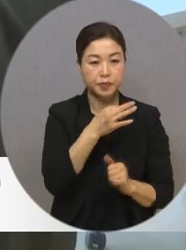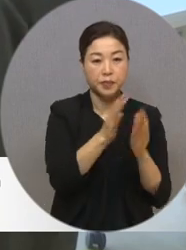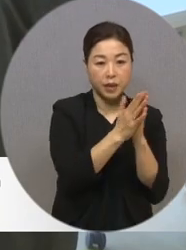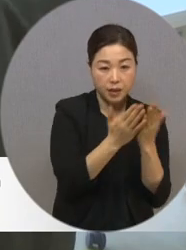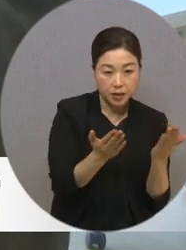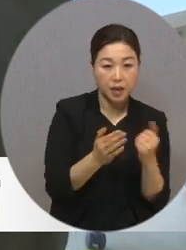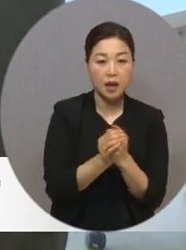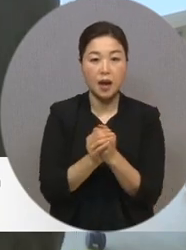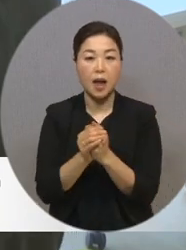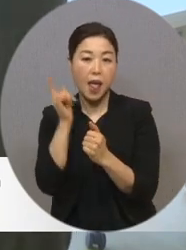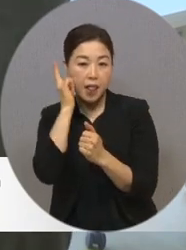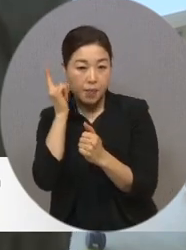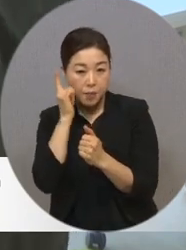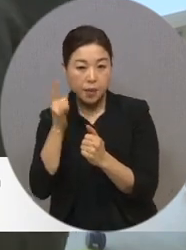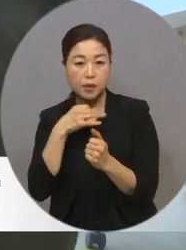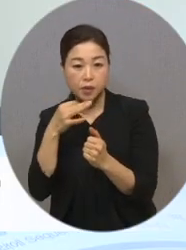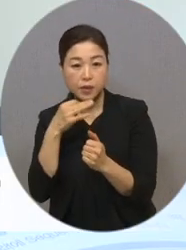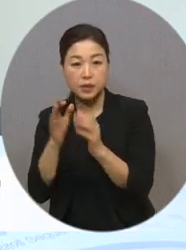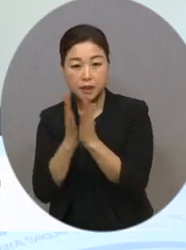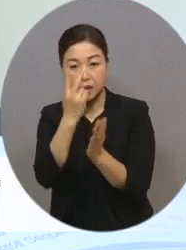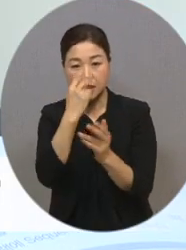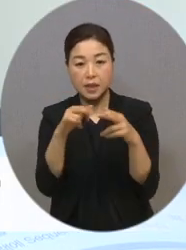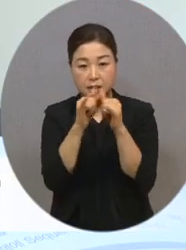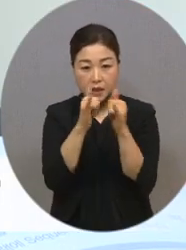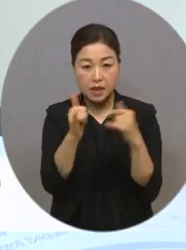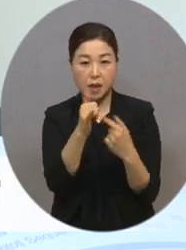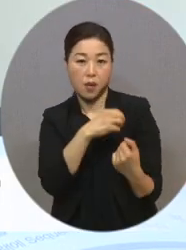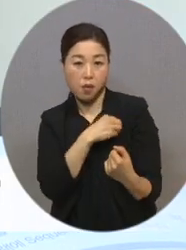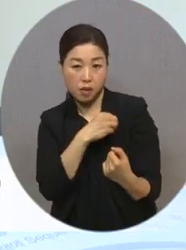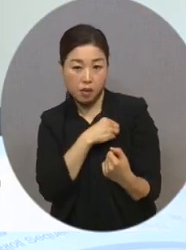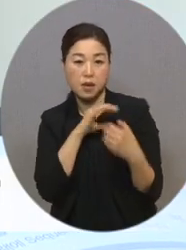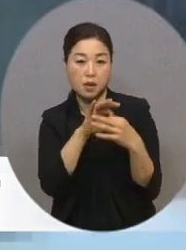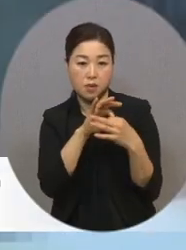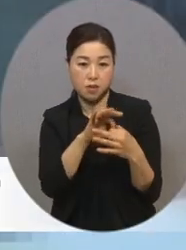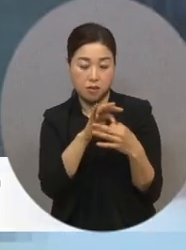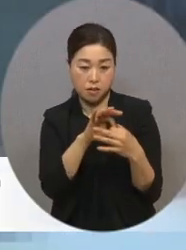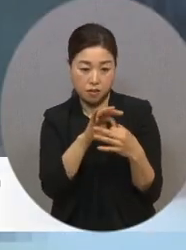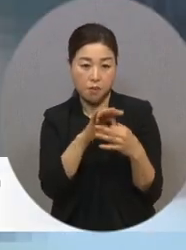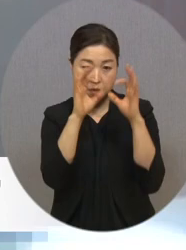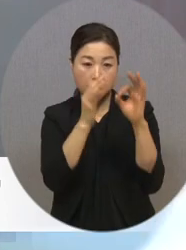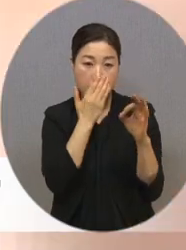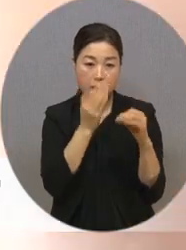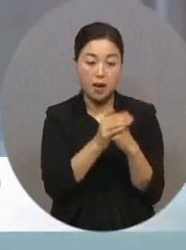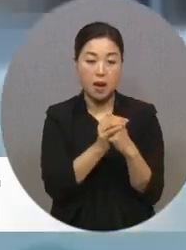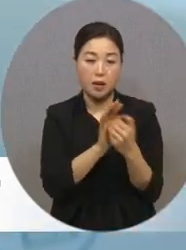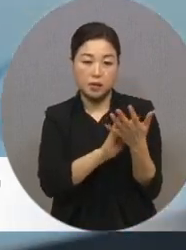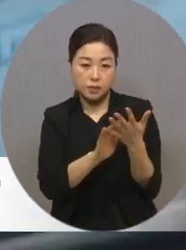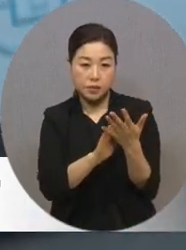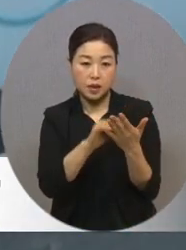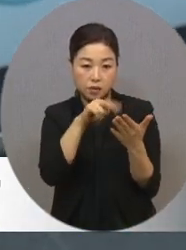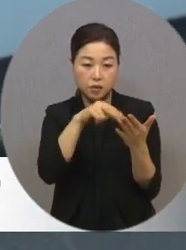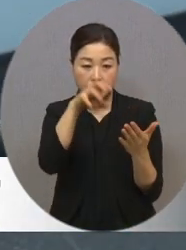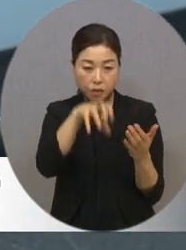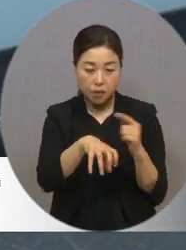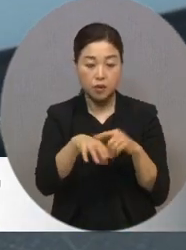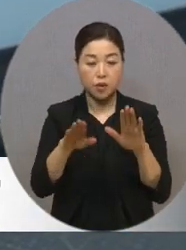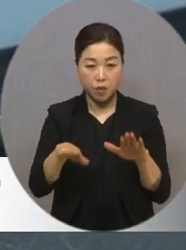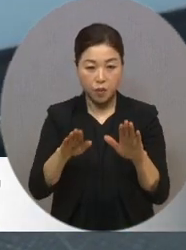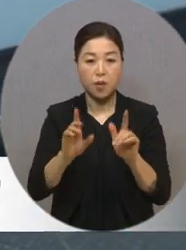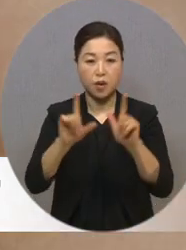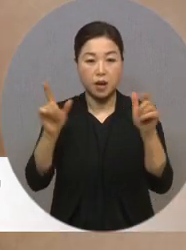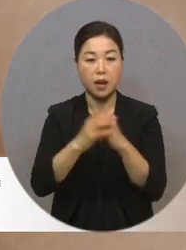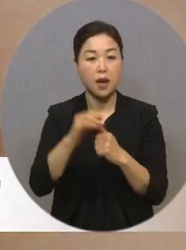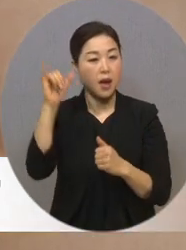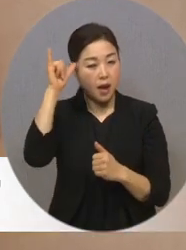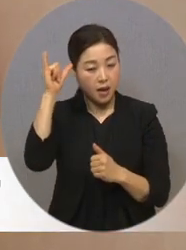소리책 시각 장애인 회원의 한해 이용할 수 있는 한편 점자 도서관은 올해 총 50종의 AI 음성